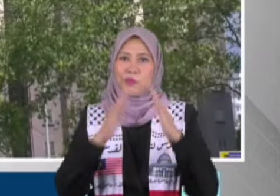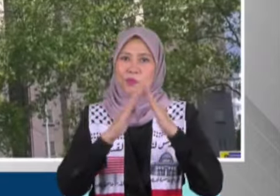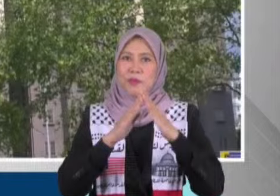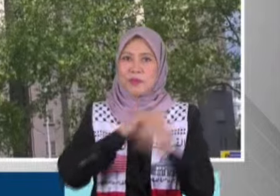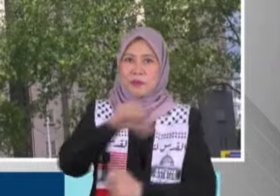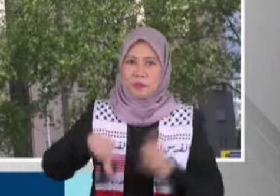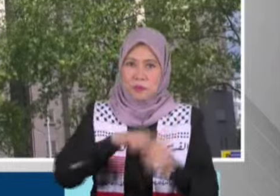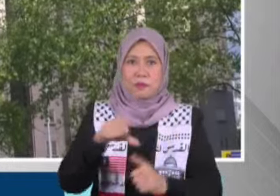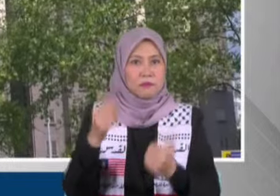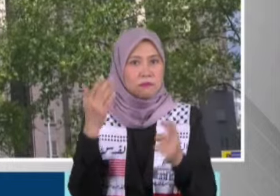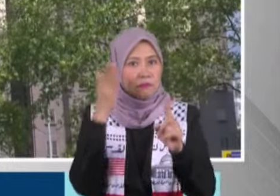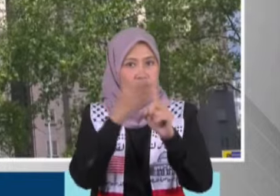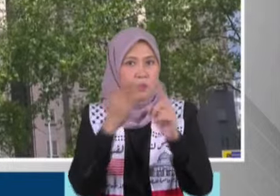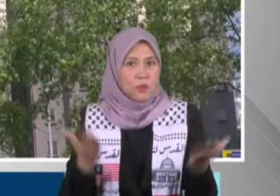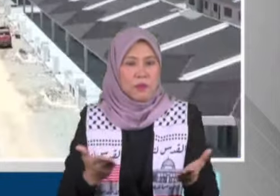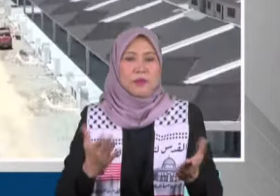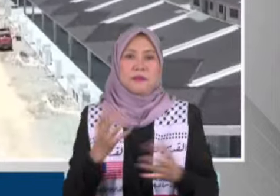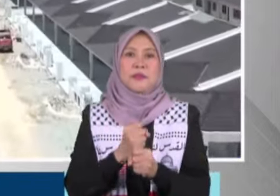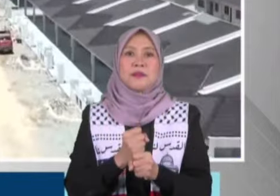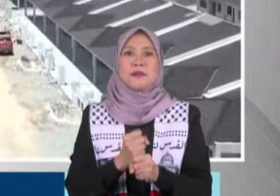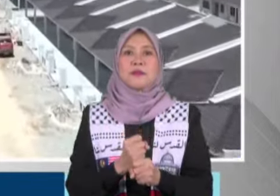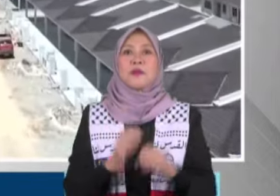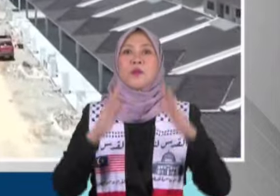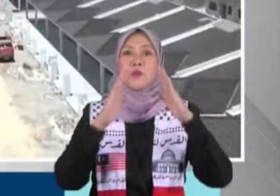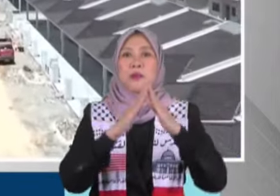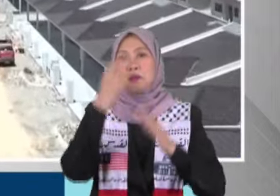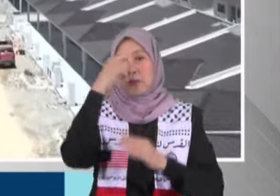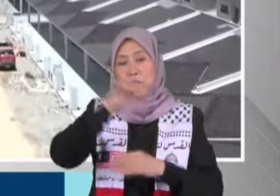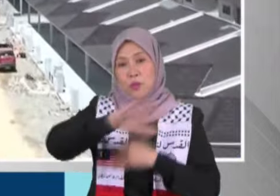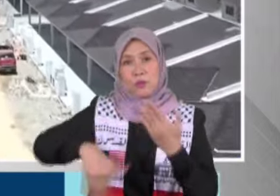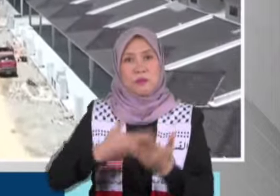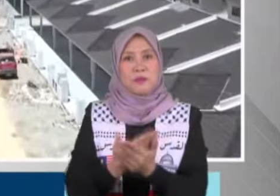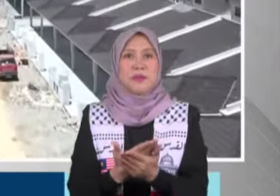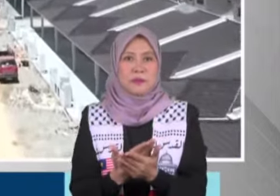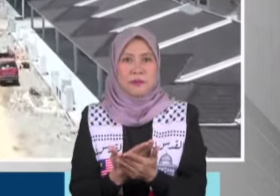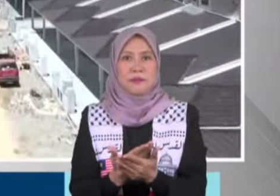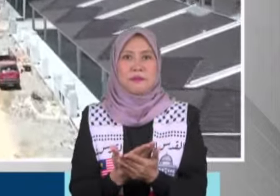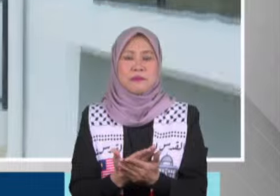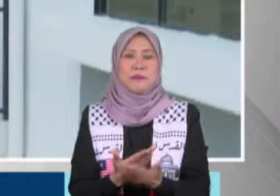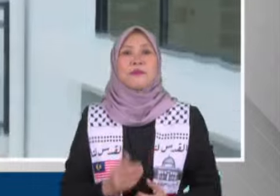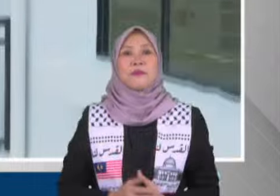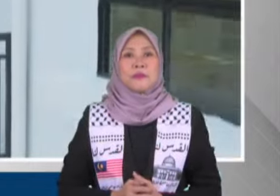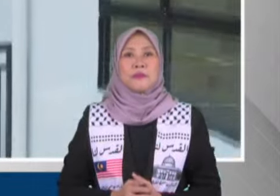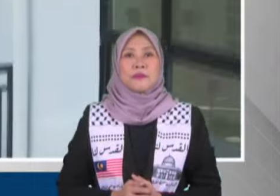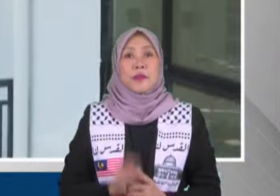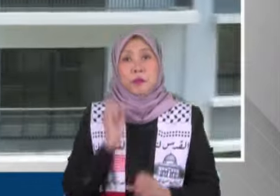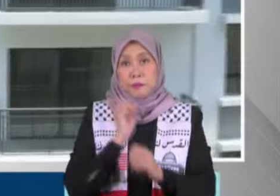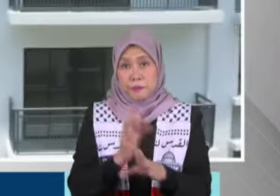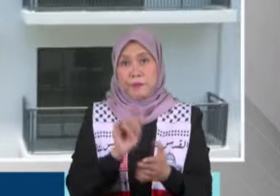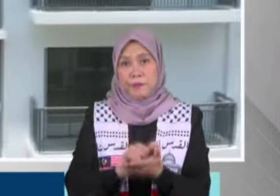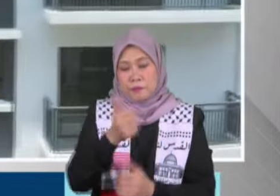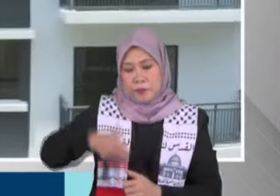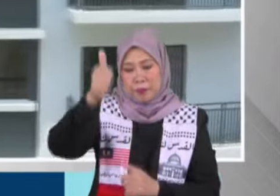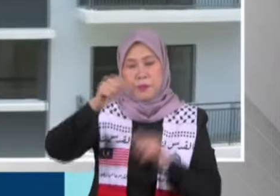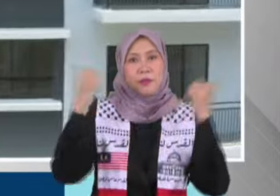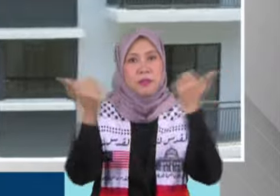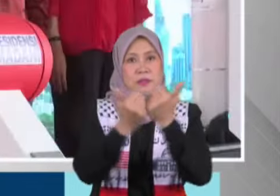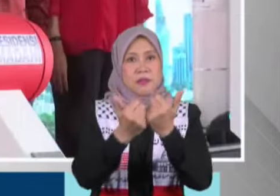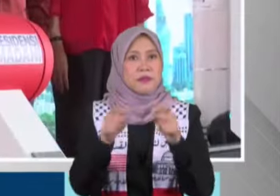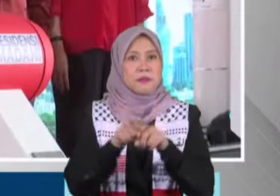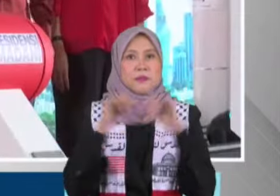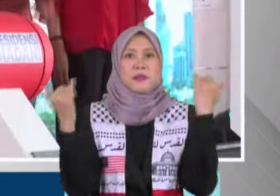sosial. Ia sebagai usaha mencapai matlamat Shelter for All atau Rumah untuk Semua. Inisiatif itu diterajui oleh agensi